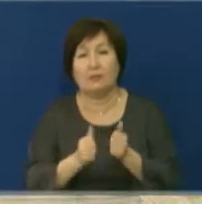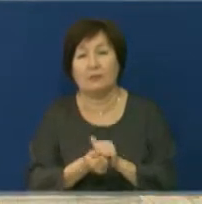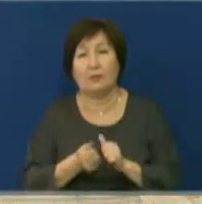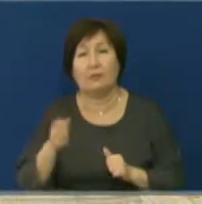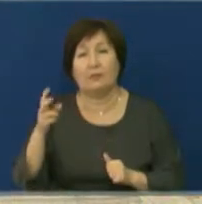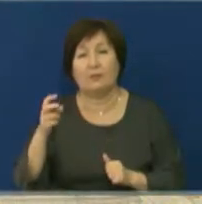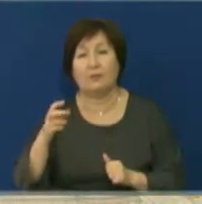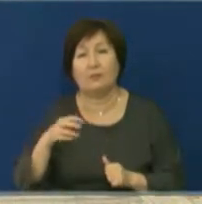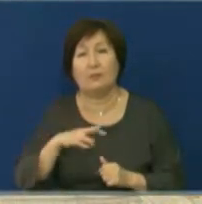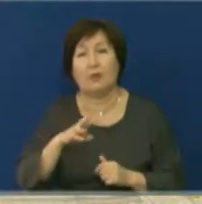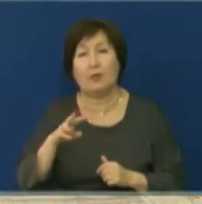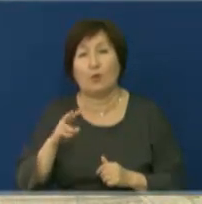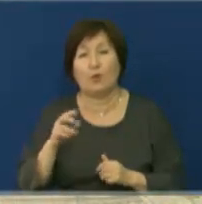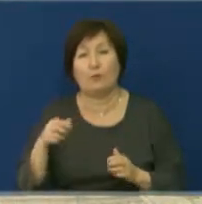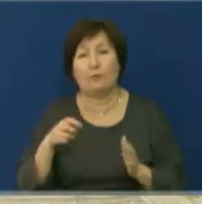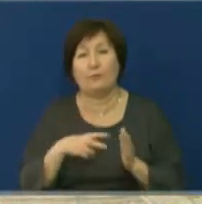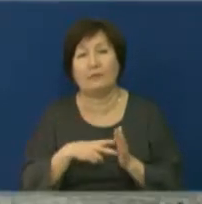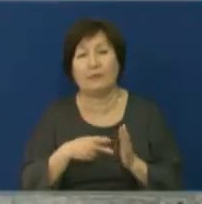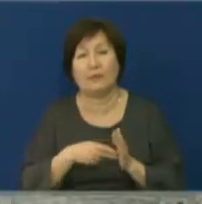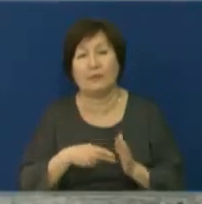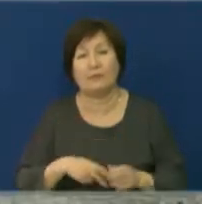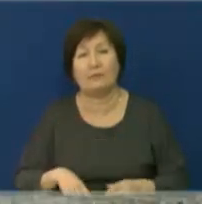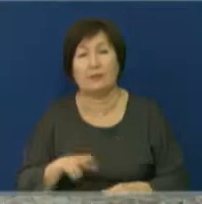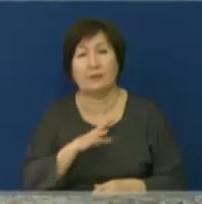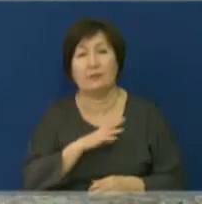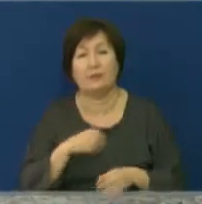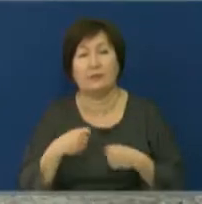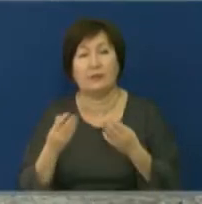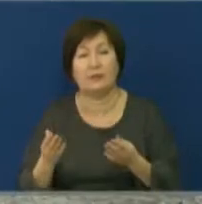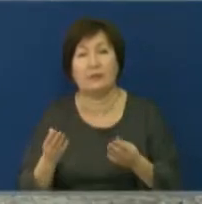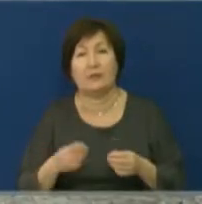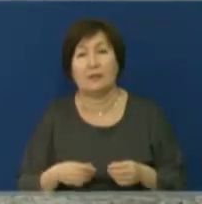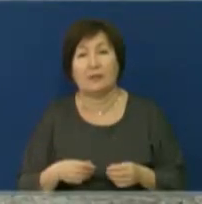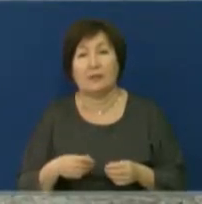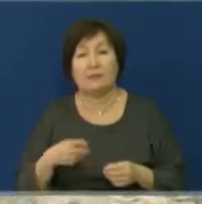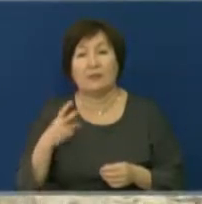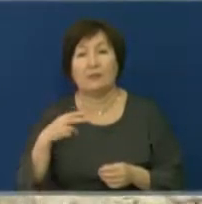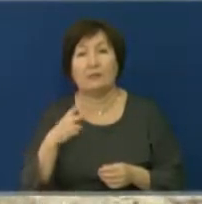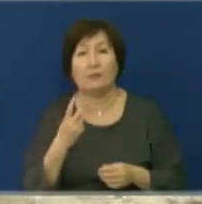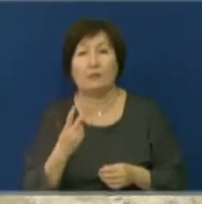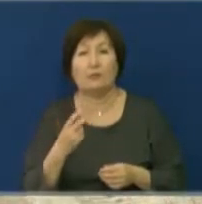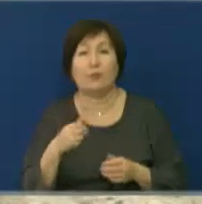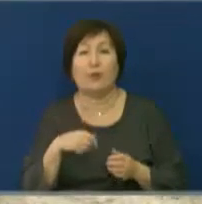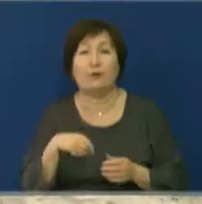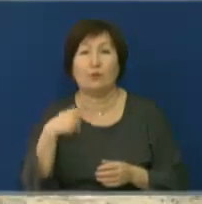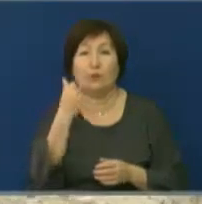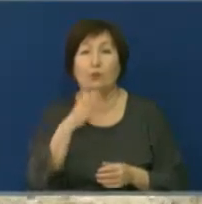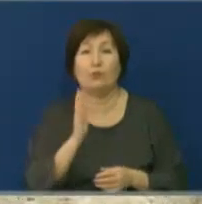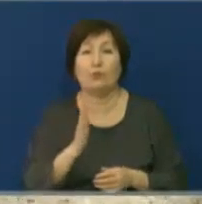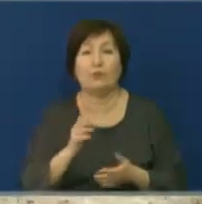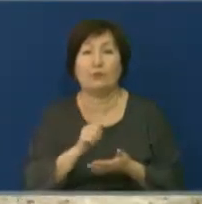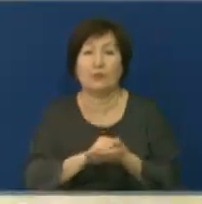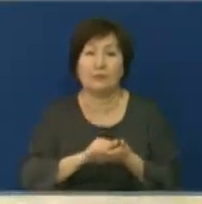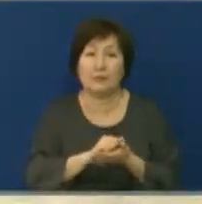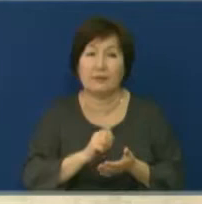миллионов. Работы по восстановлению дорог будут вестись и в 2022 году и продолжатся до 2025